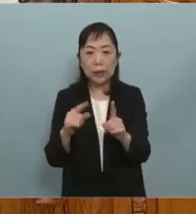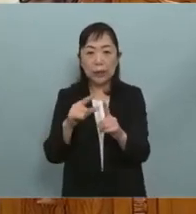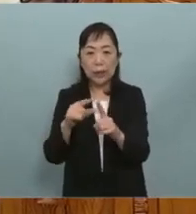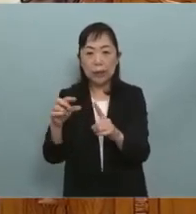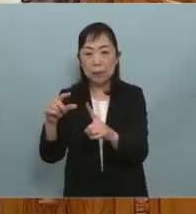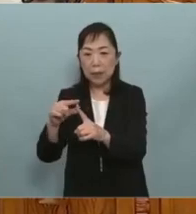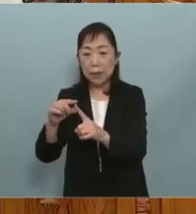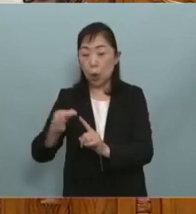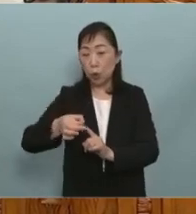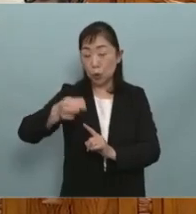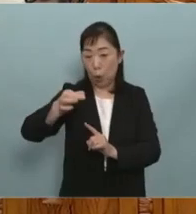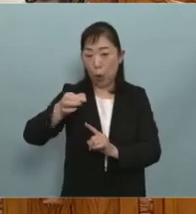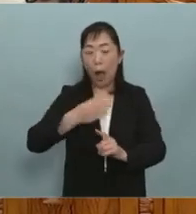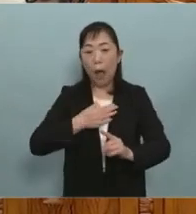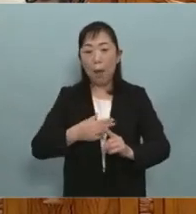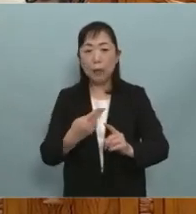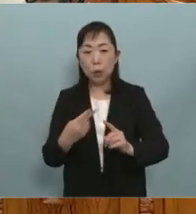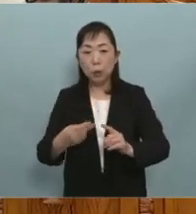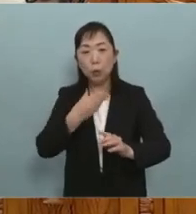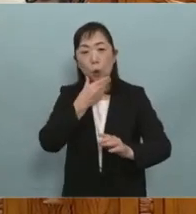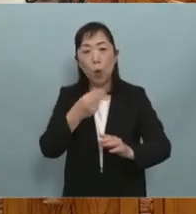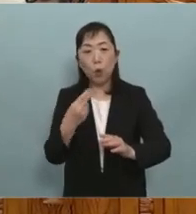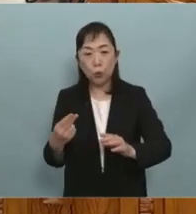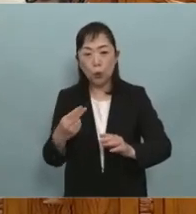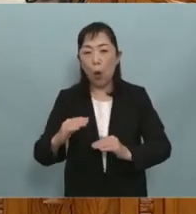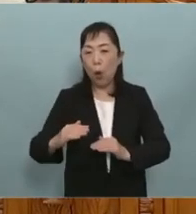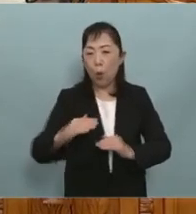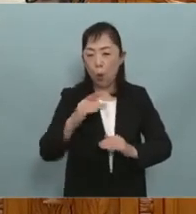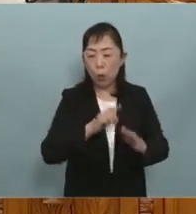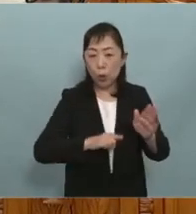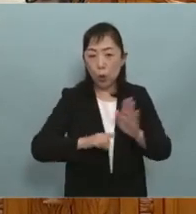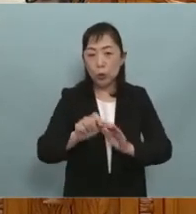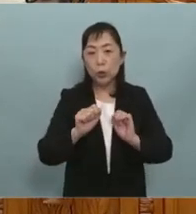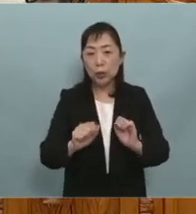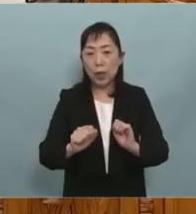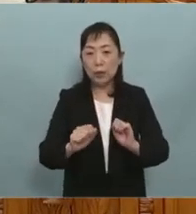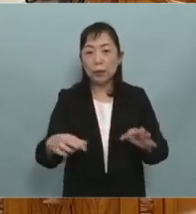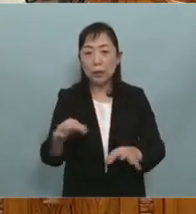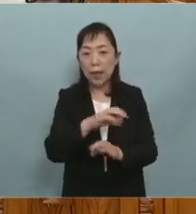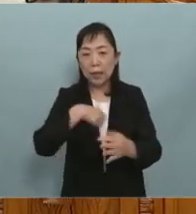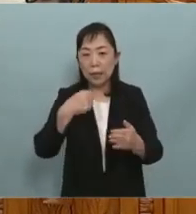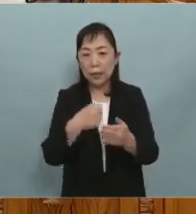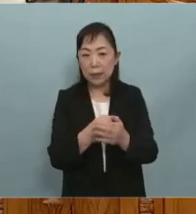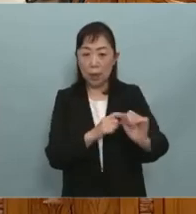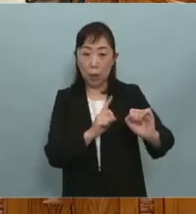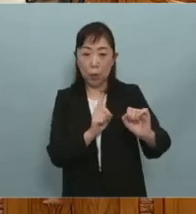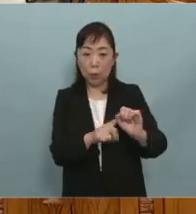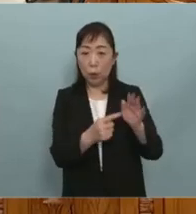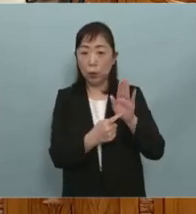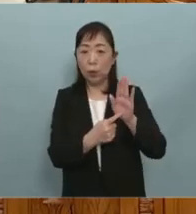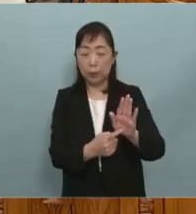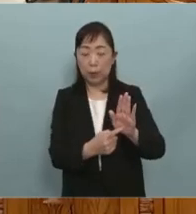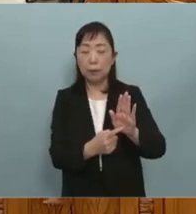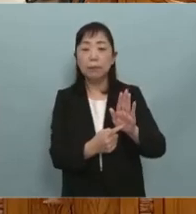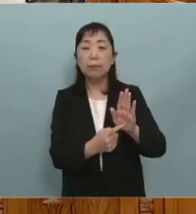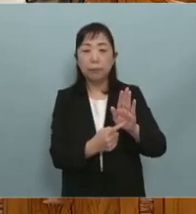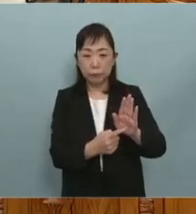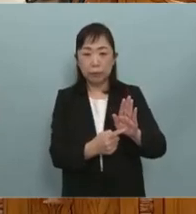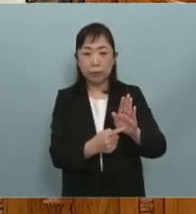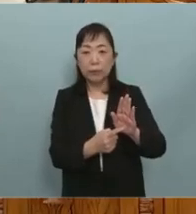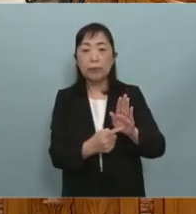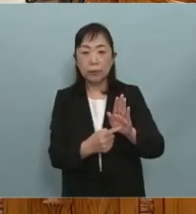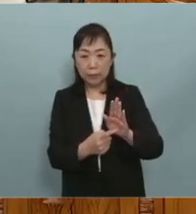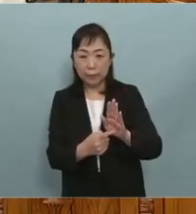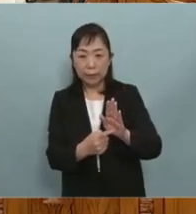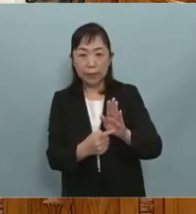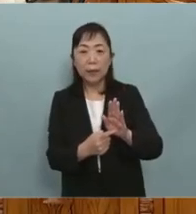と満足度幸福度の向上を優先する経済の実現を目標としますそのために官民